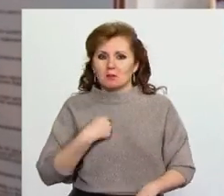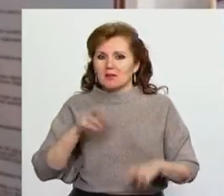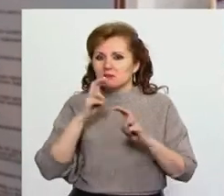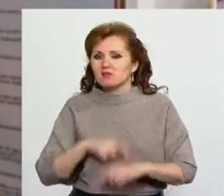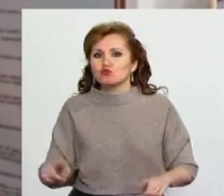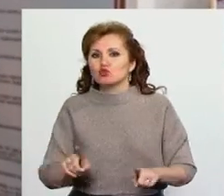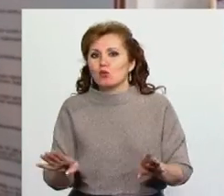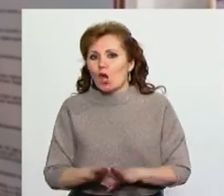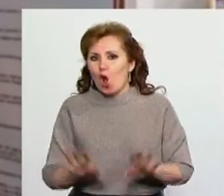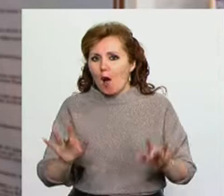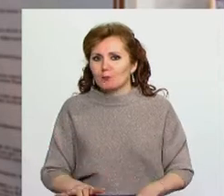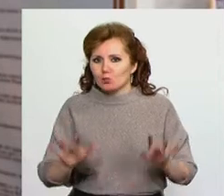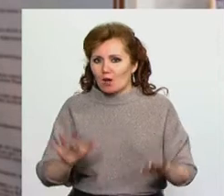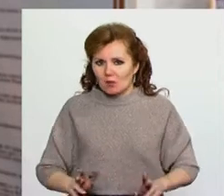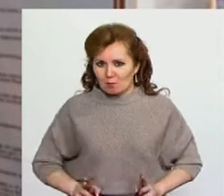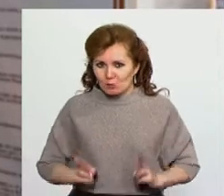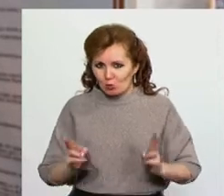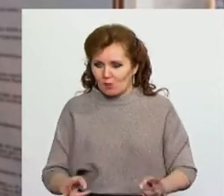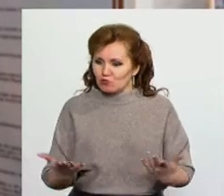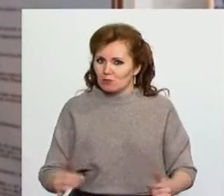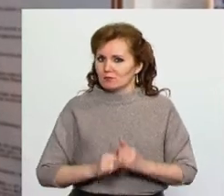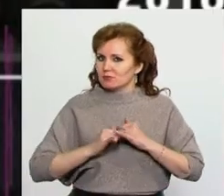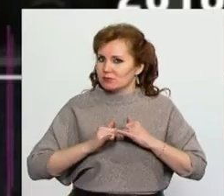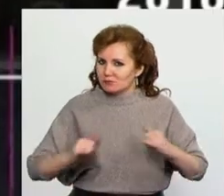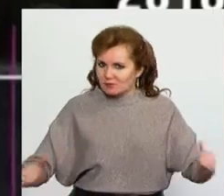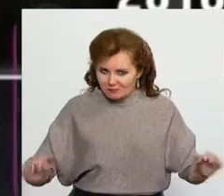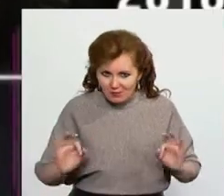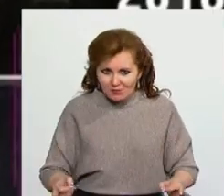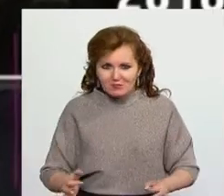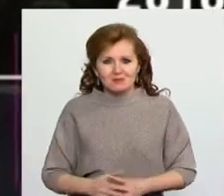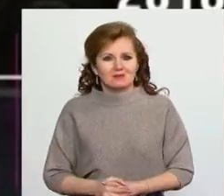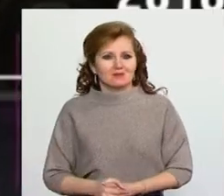такое компьютерное преступление. Сейчас это сплошь и рядом.